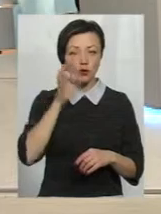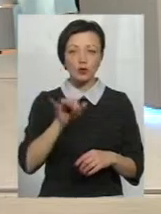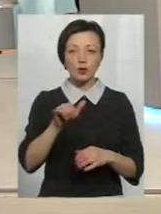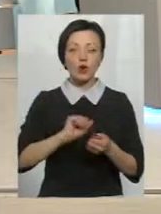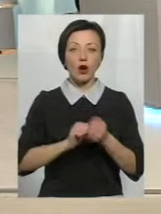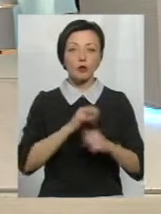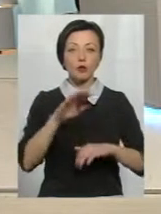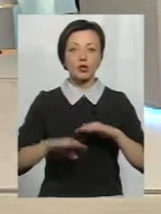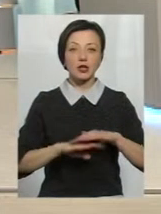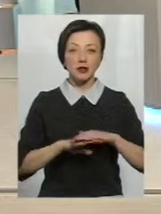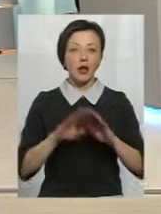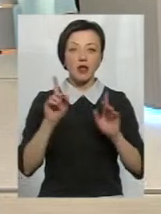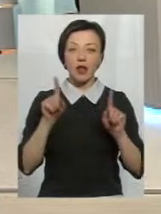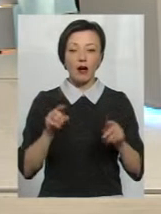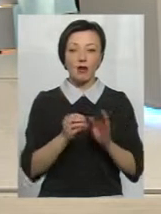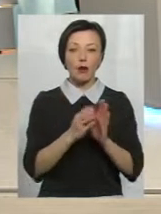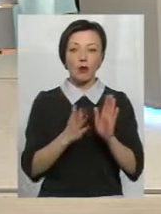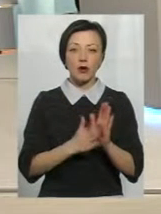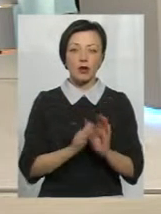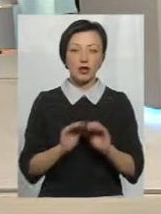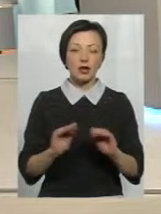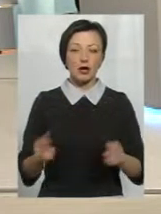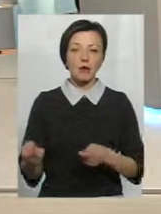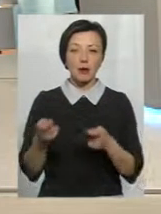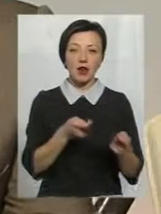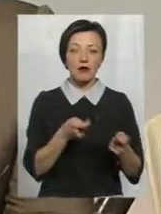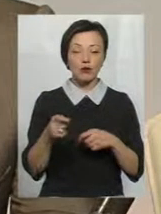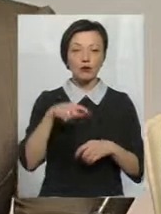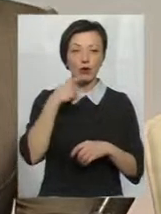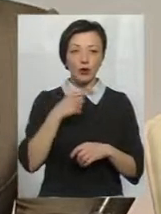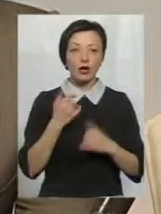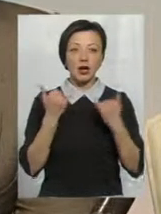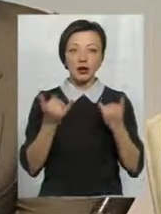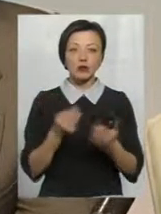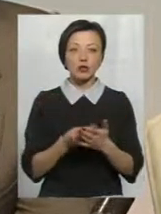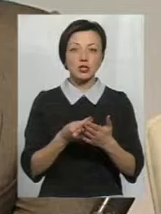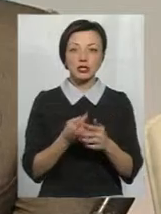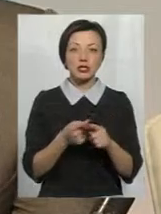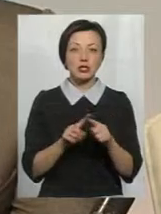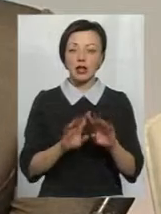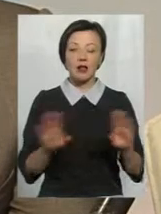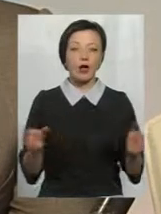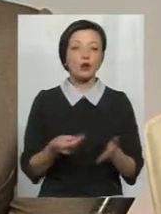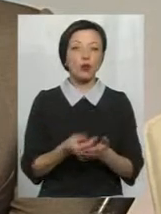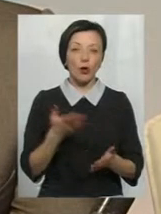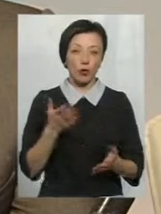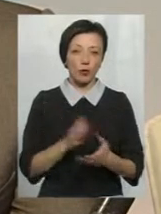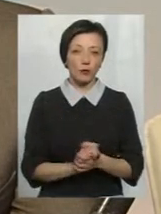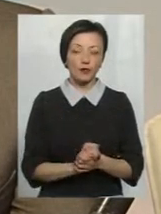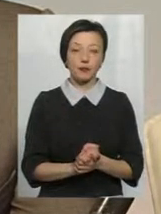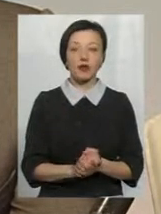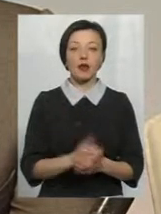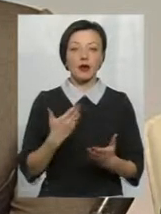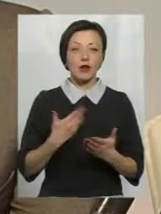Кам'янці, вони навіть не обліковують тих дітей, яких перевозять, і вони говорять, що для їхнього бюджету це недорого. Тому от